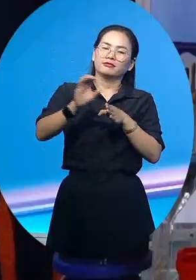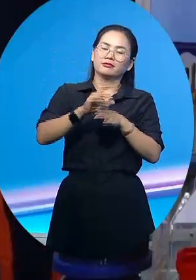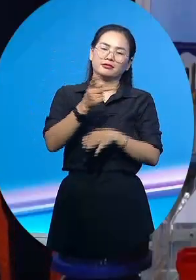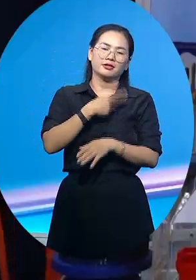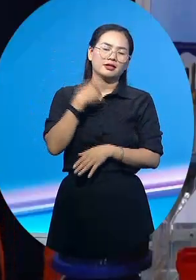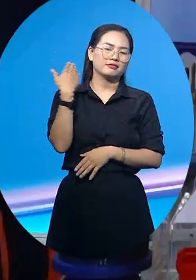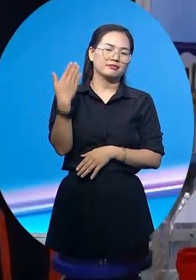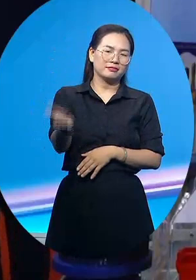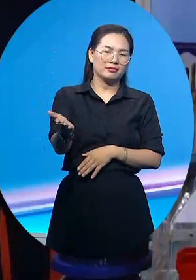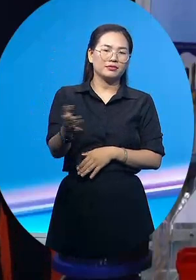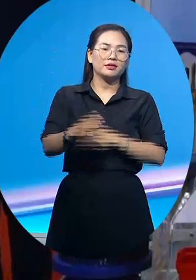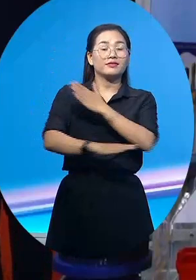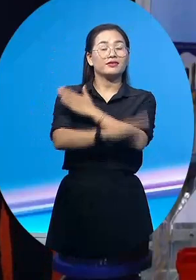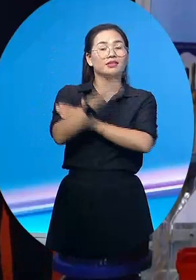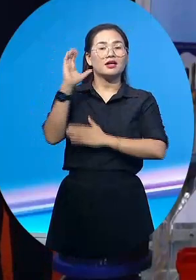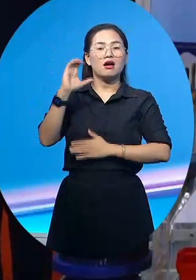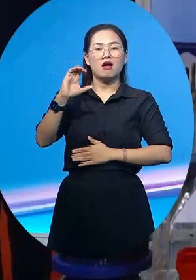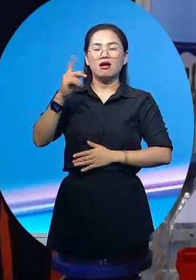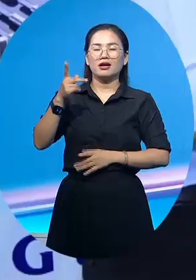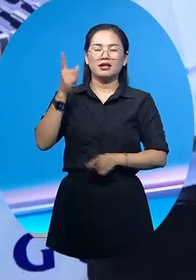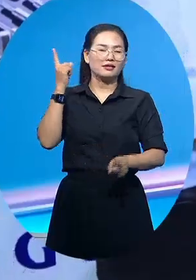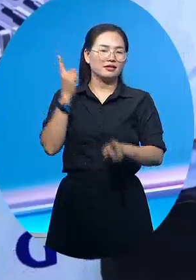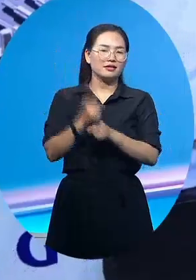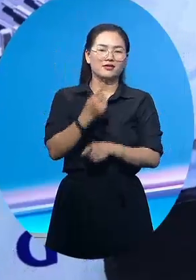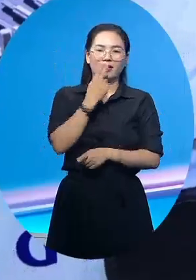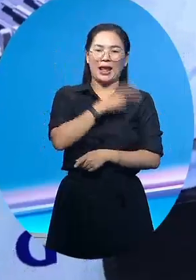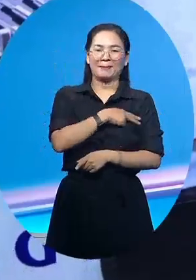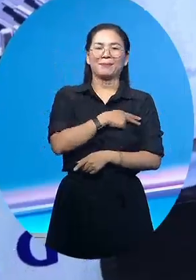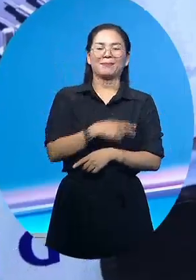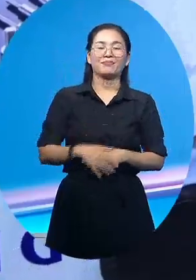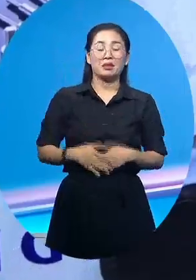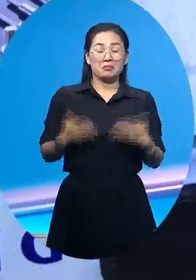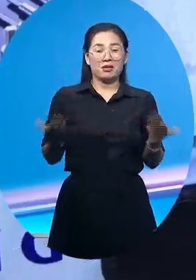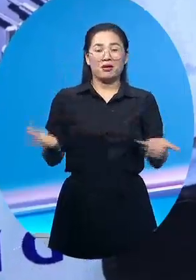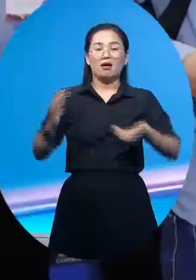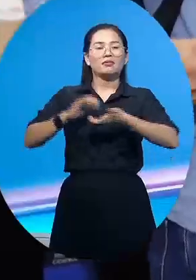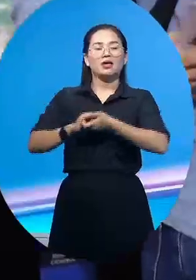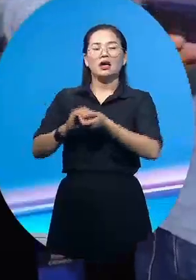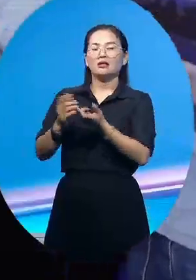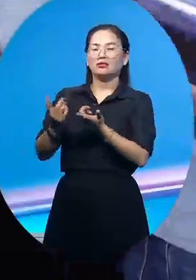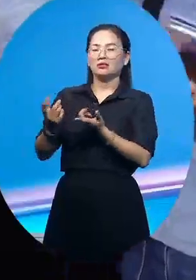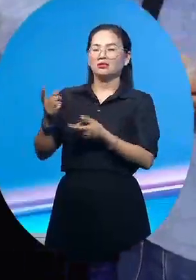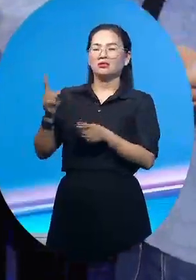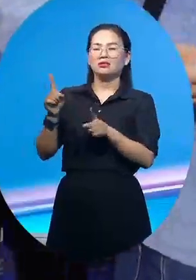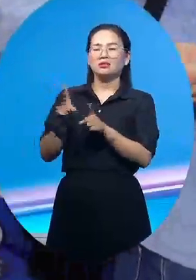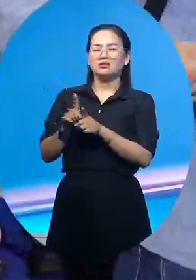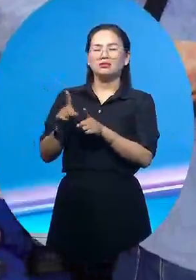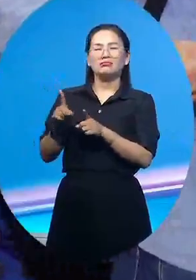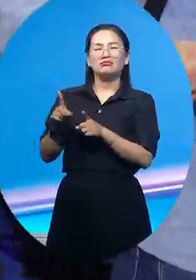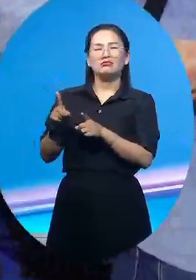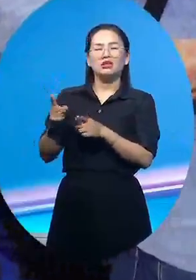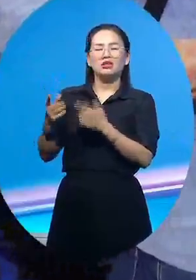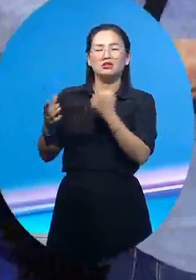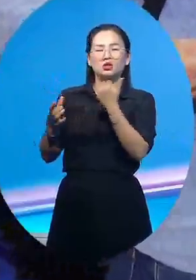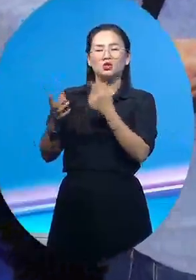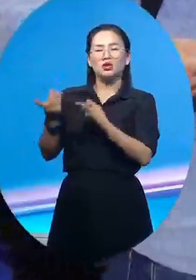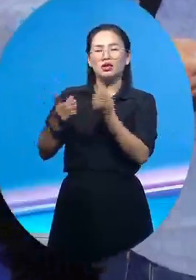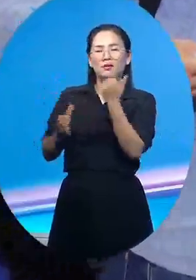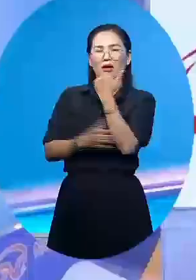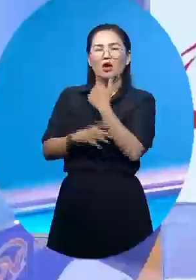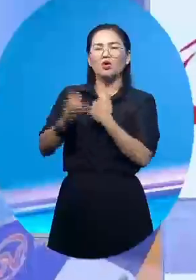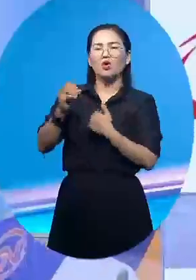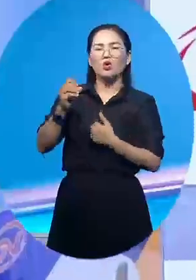góp phần phát triển cho ngành cơ khí chính xác tại Việt Nam hiện công ty đang hợp tác với các thương hiệu lớn trong ngành cơ khí chính xác như